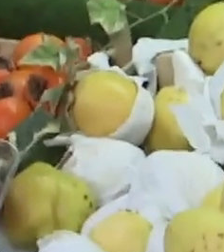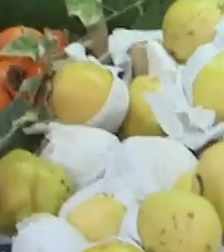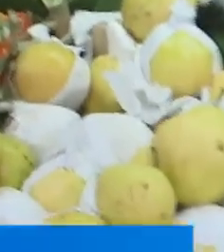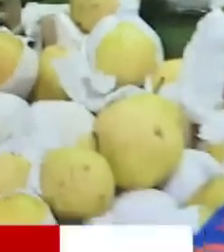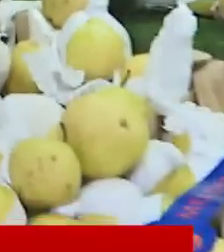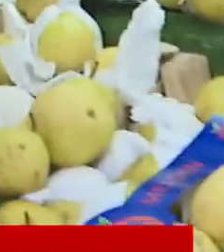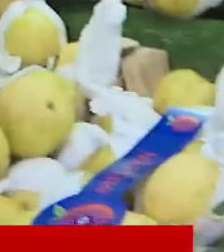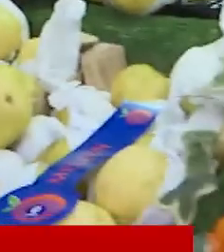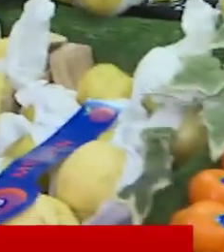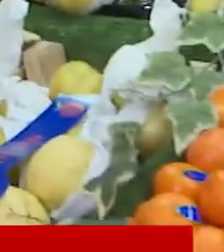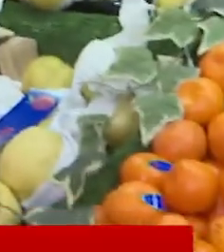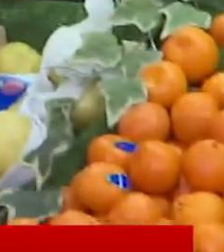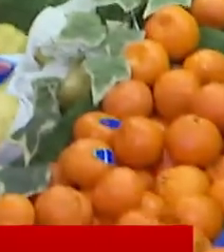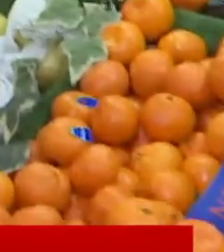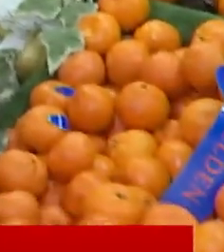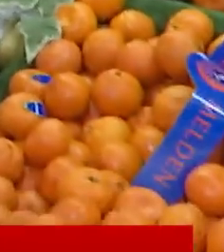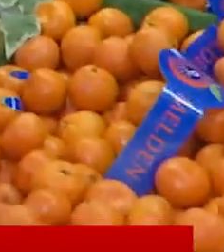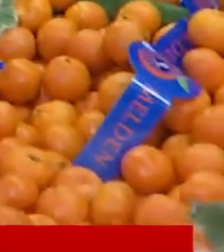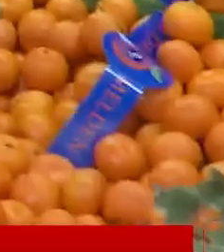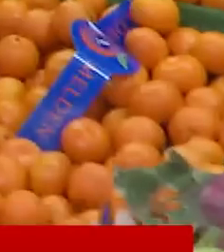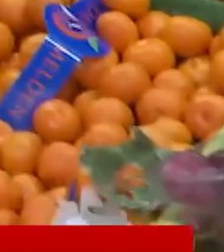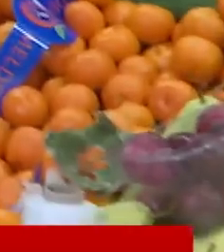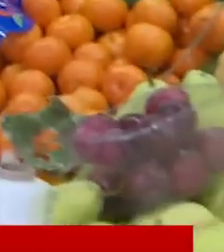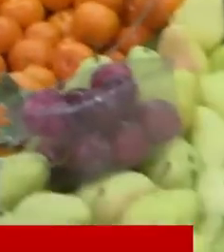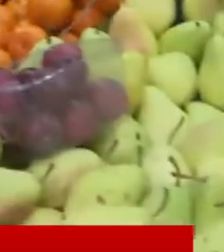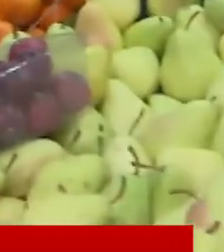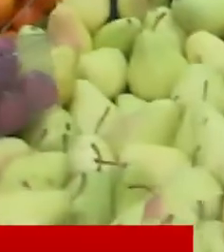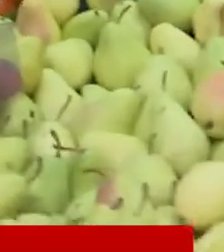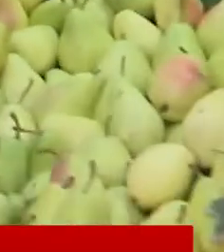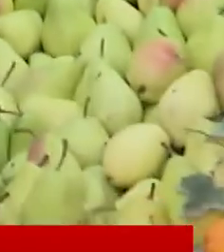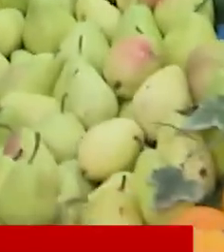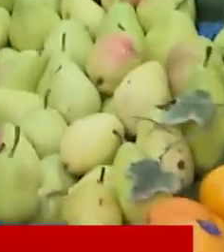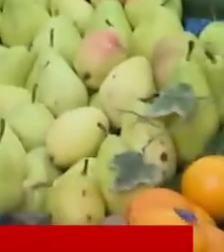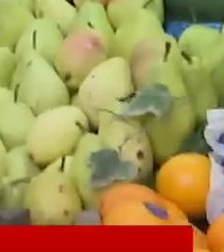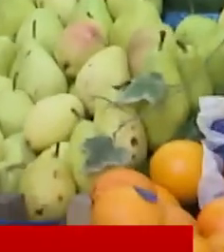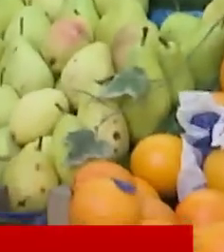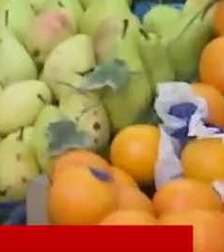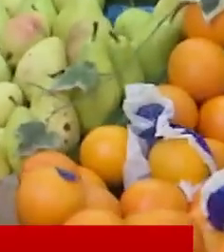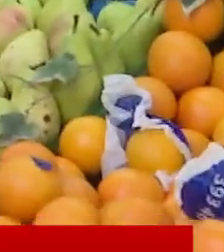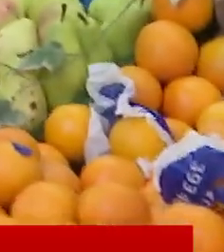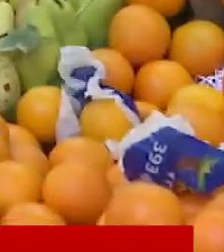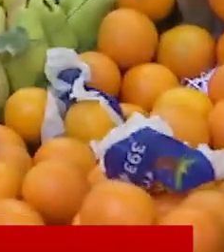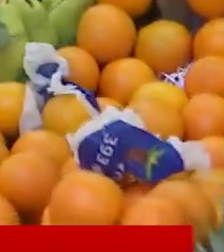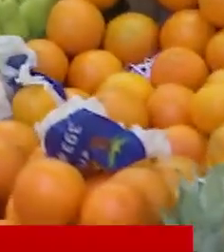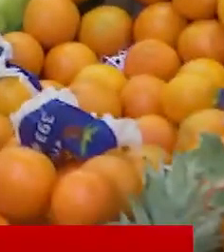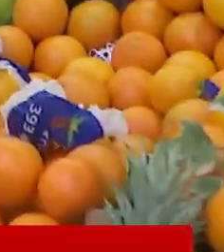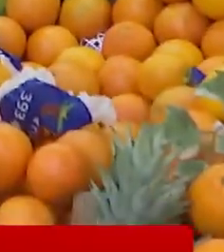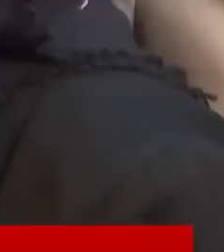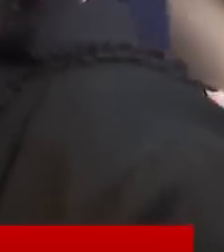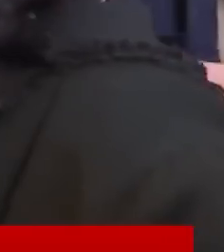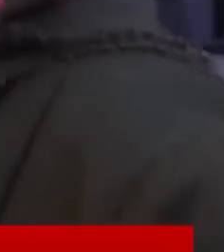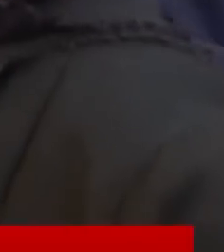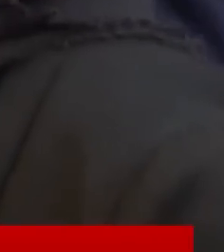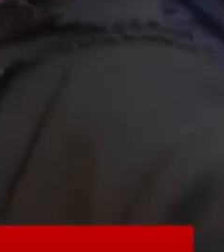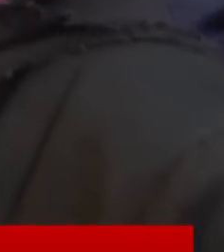meyve koymak daha da zorluyor bütçeyi marketlerde bir kilogram yerli muzun fiyatı 22 lira portakal 13 elmanın fiyatı ise 17